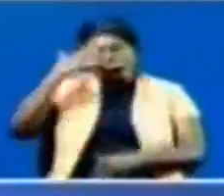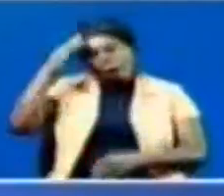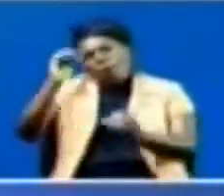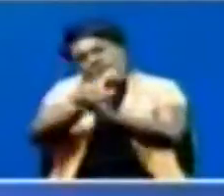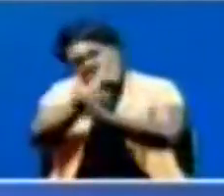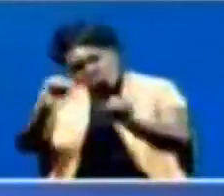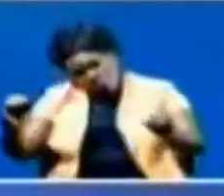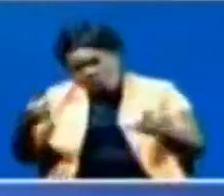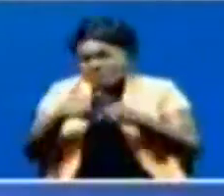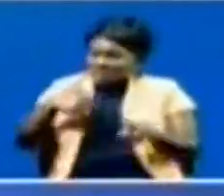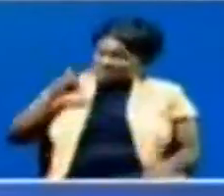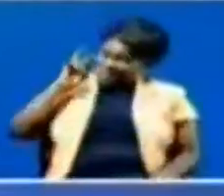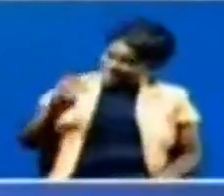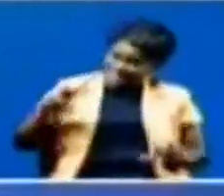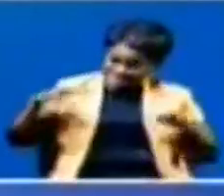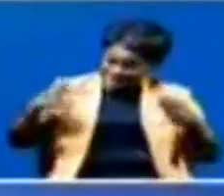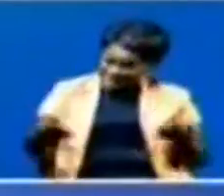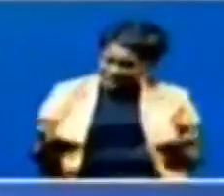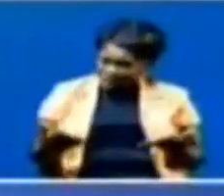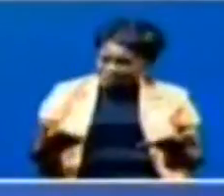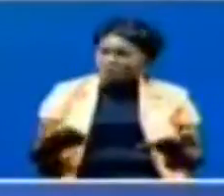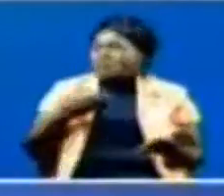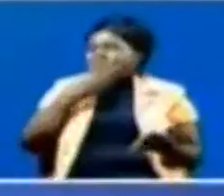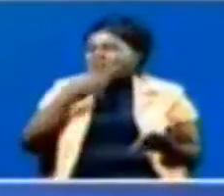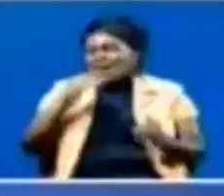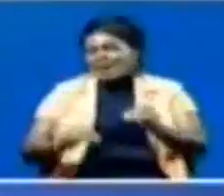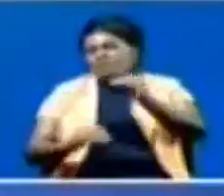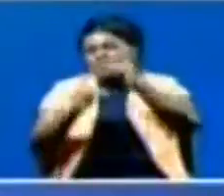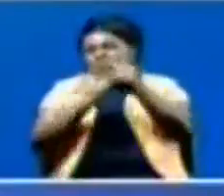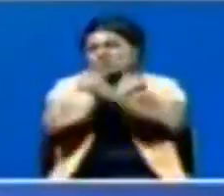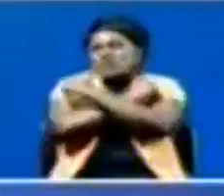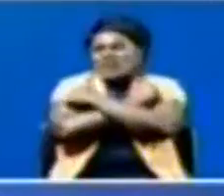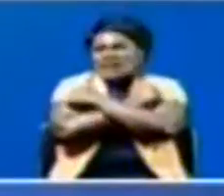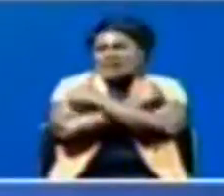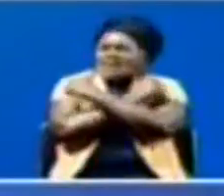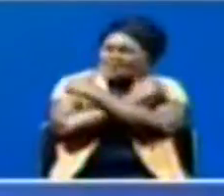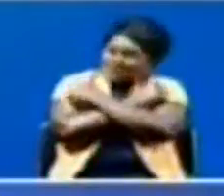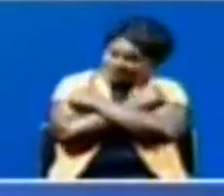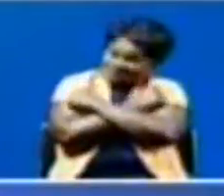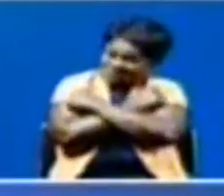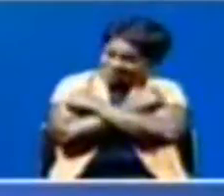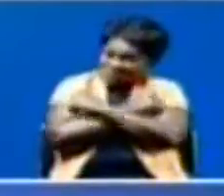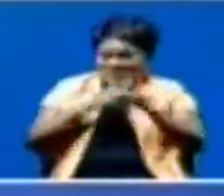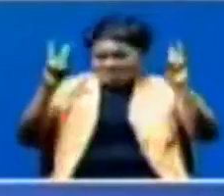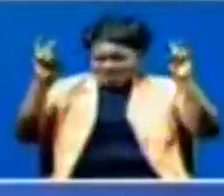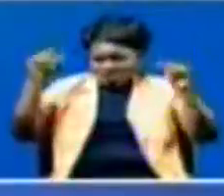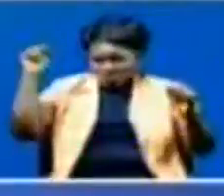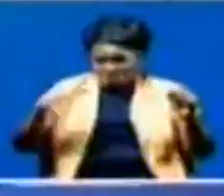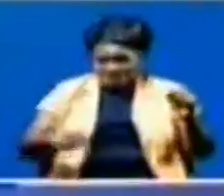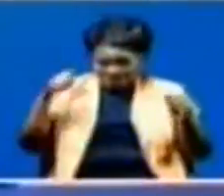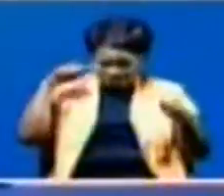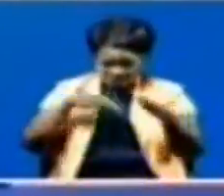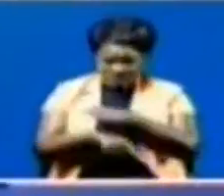lakini vile ninavyoona mimi wanaume wapima mapenzi. Acha nikueleze kitu kimoja, penzi ni kitu kingine ambacho lazima kiangalie kwa undani